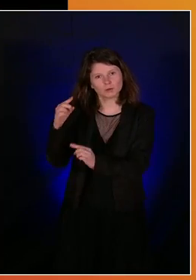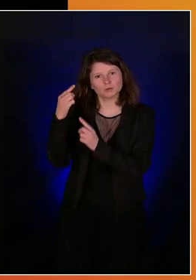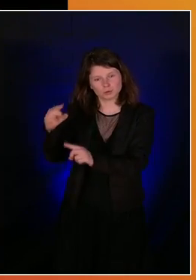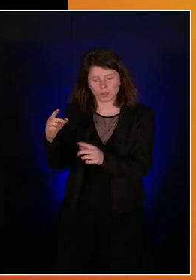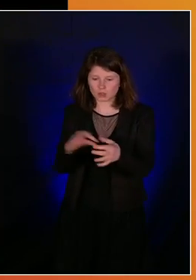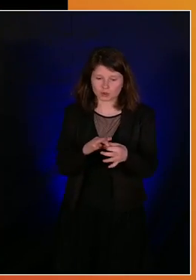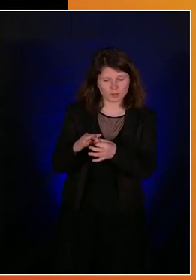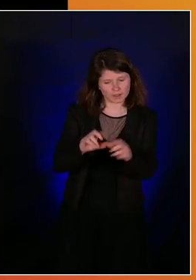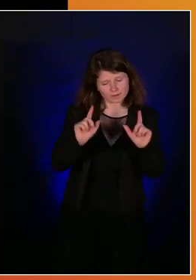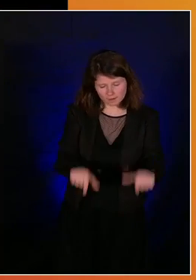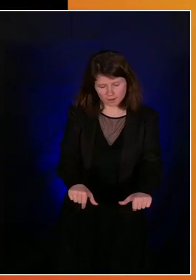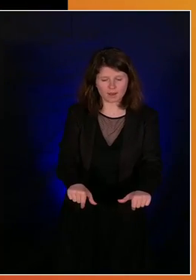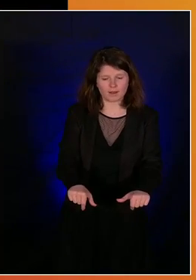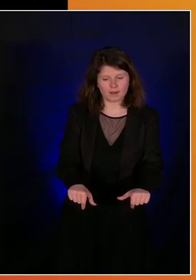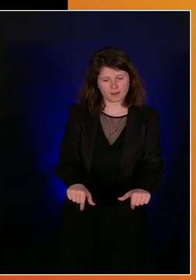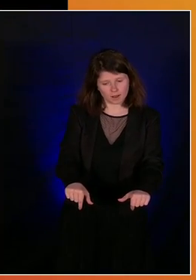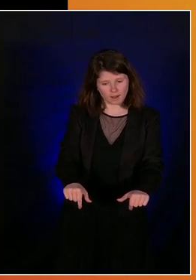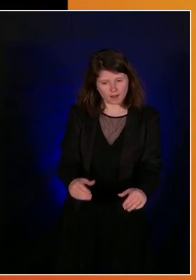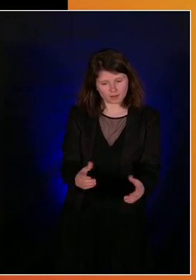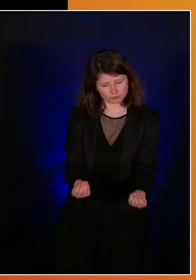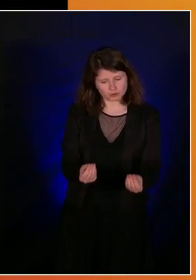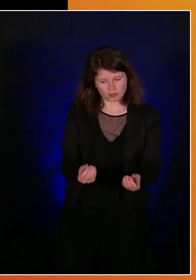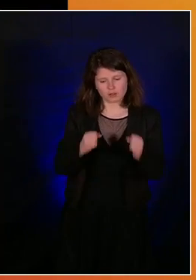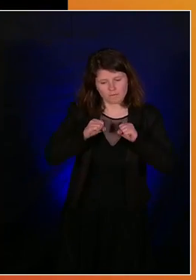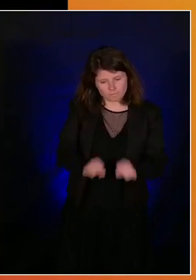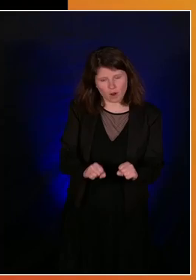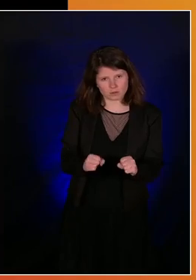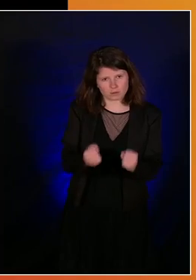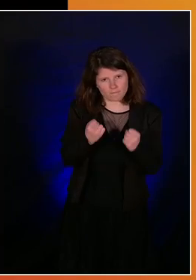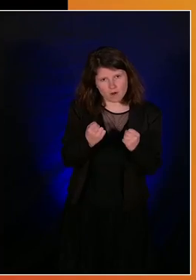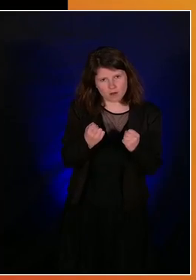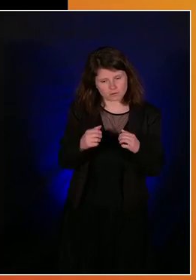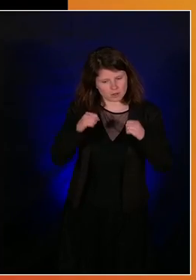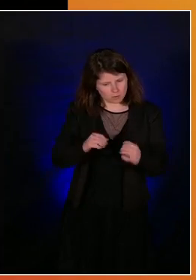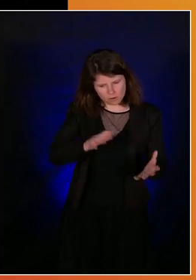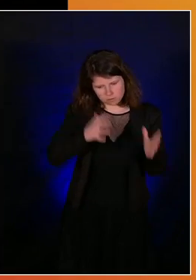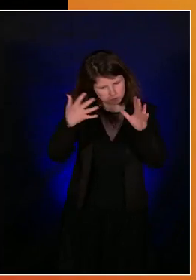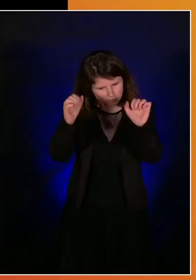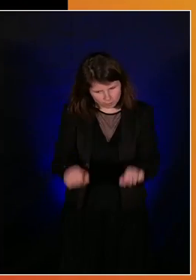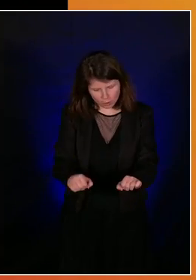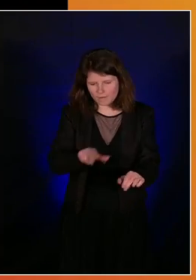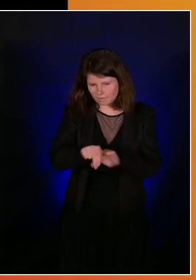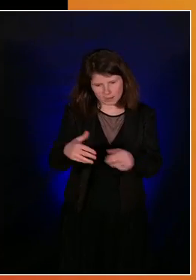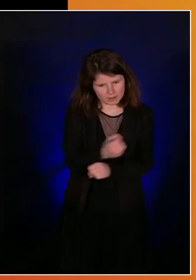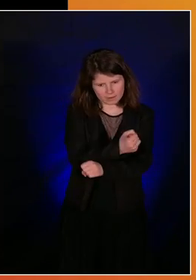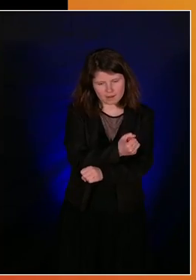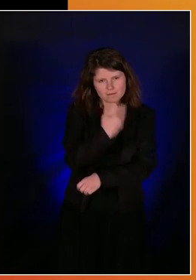quand on verge la CGT elle est forte et la CGT elle peut tout renverser et la CGT elle va gagner merci les